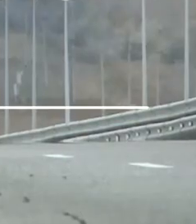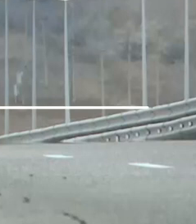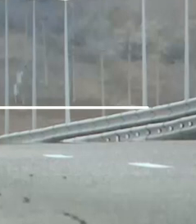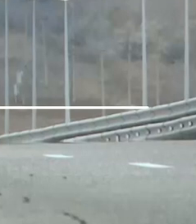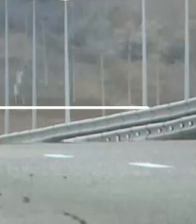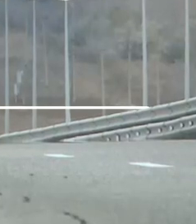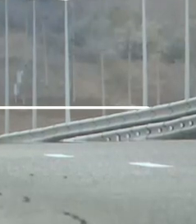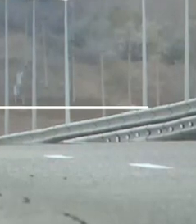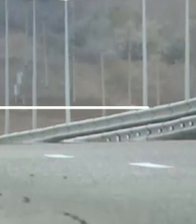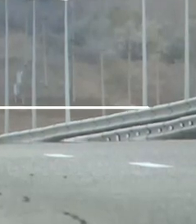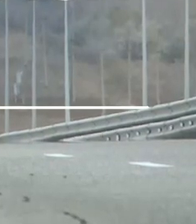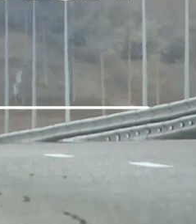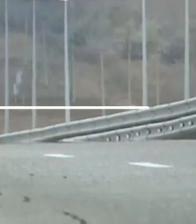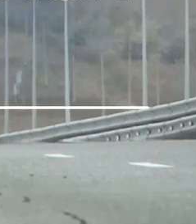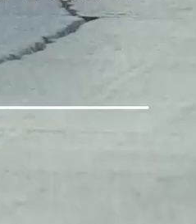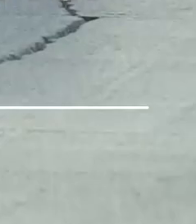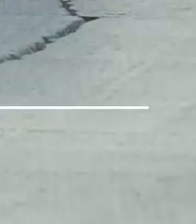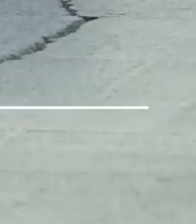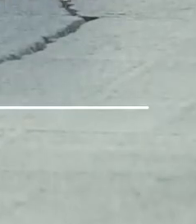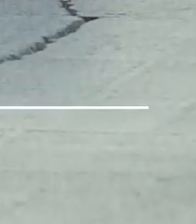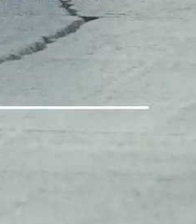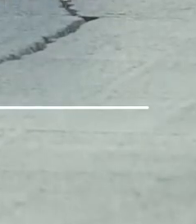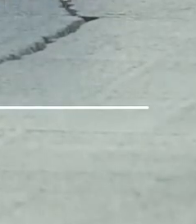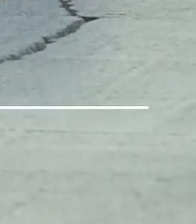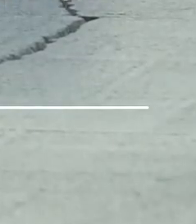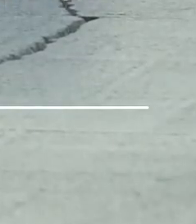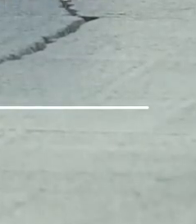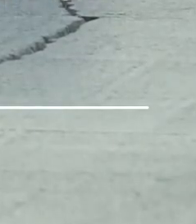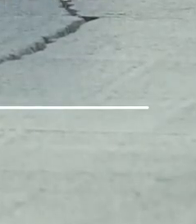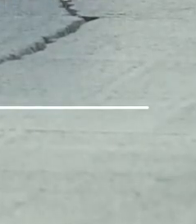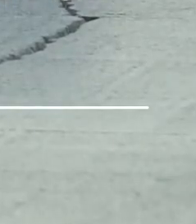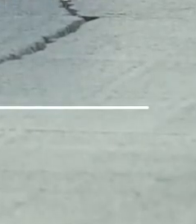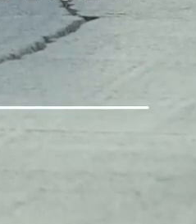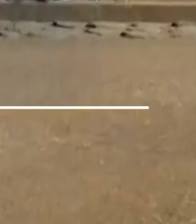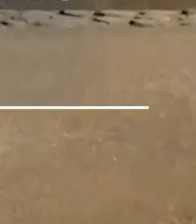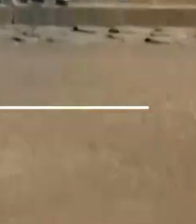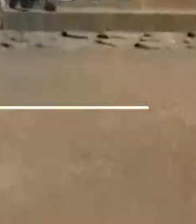качества, да еще и без освещения. Кто будет разгребать проблемы?